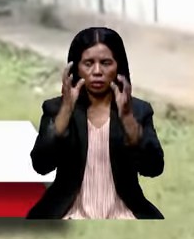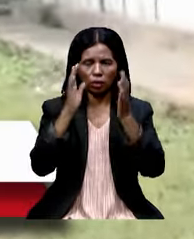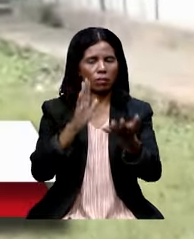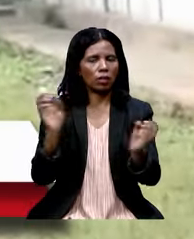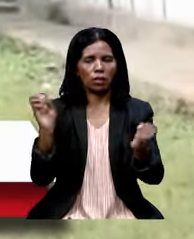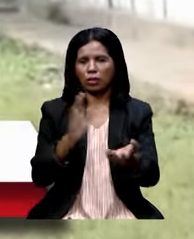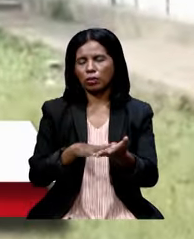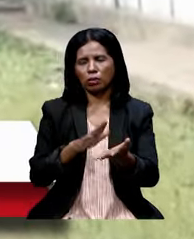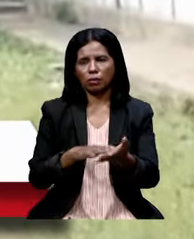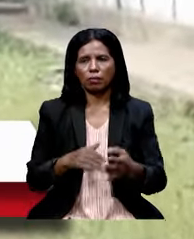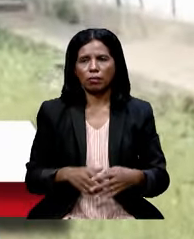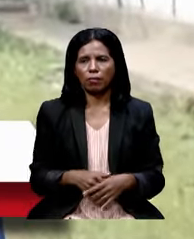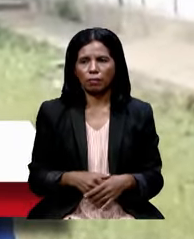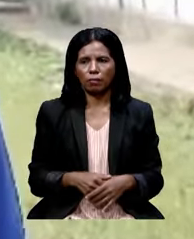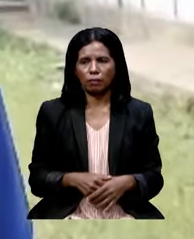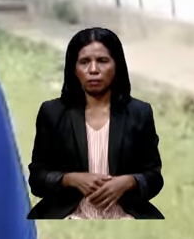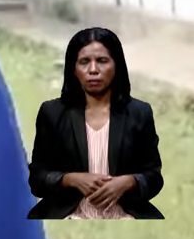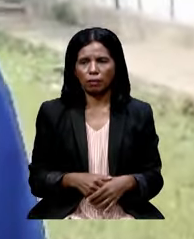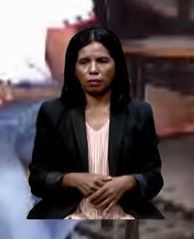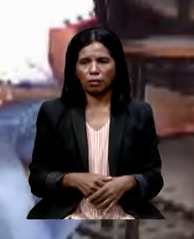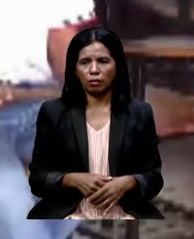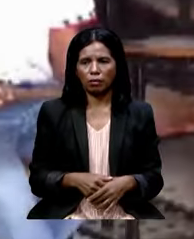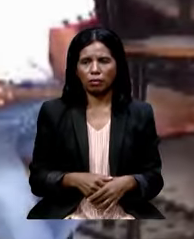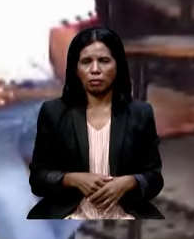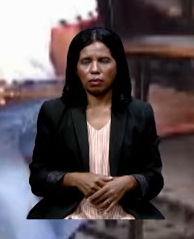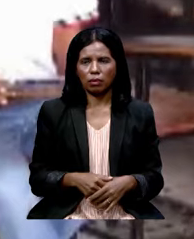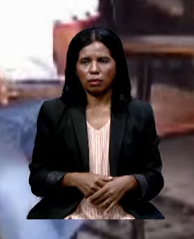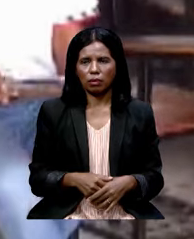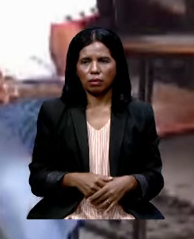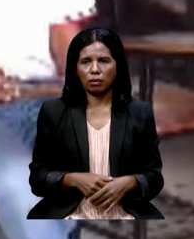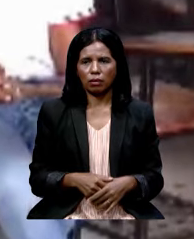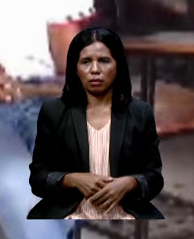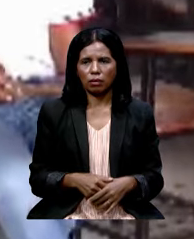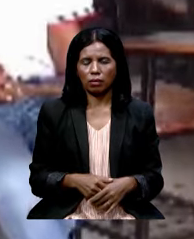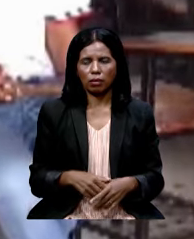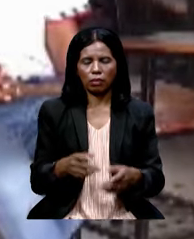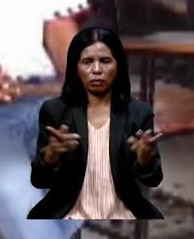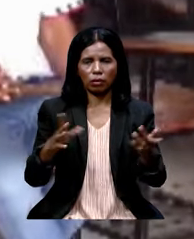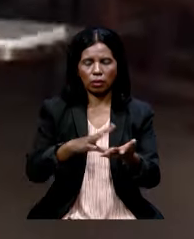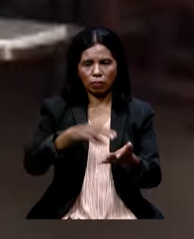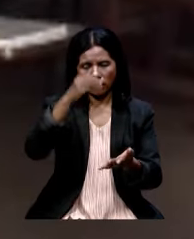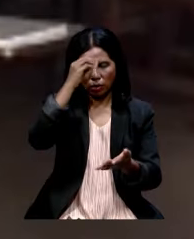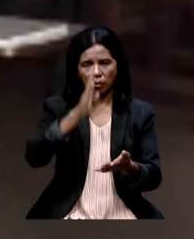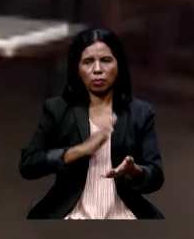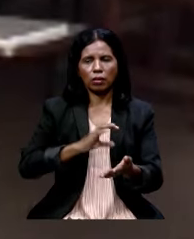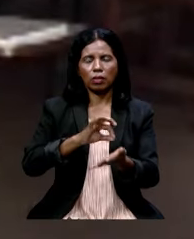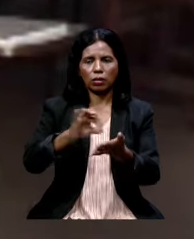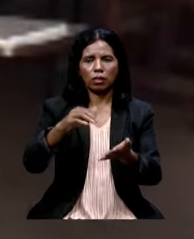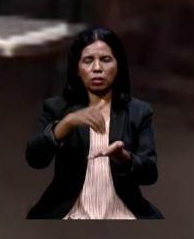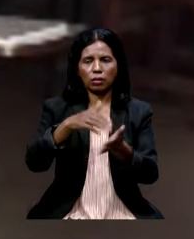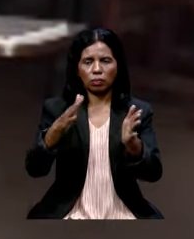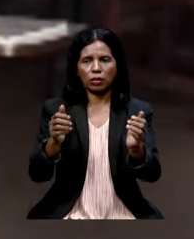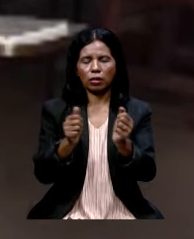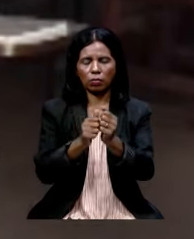dá. Senti nyamangala, Wanira. Centro Comunitário Aprendizagem Baucau resiste a estudante Besik